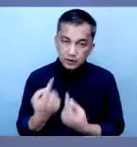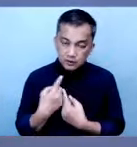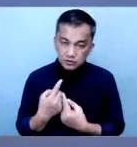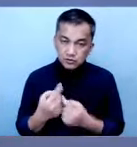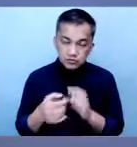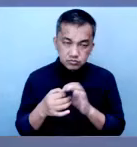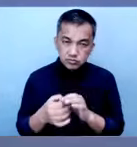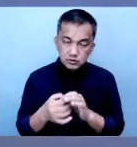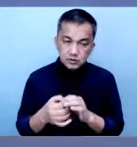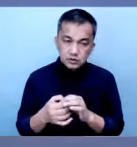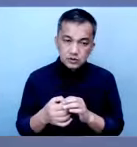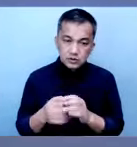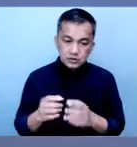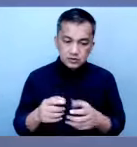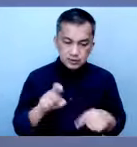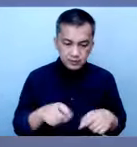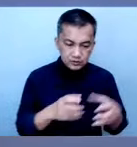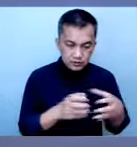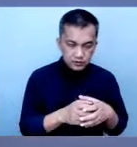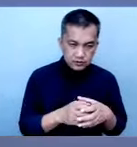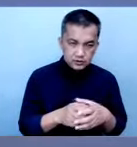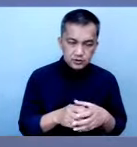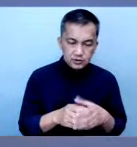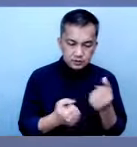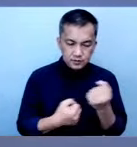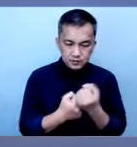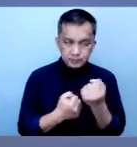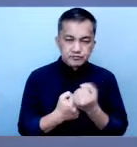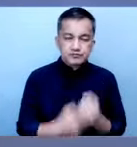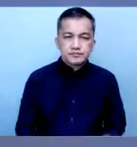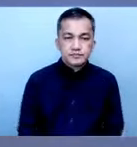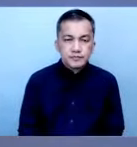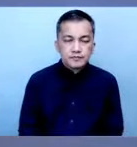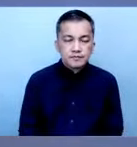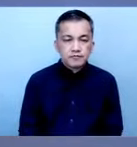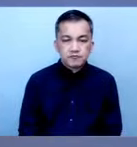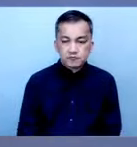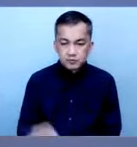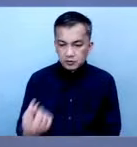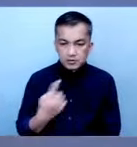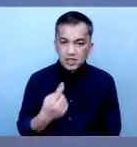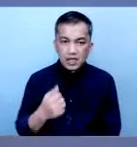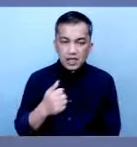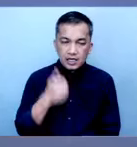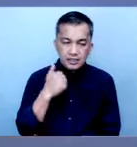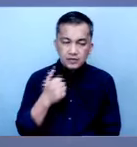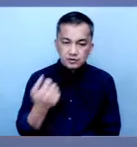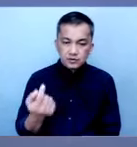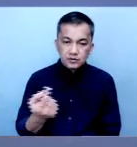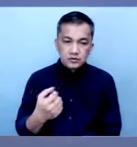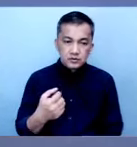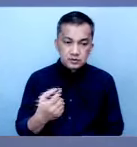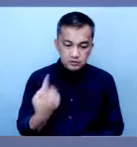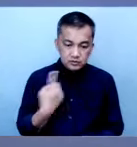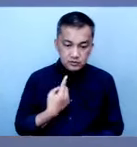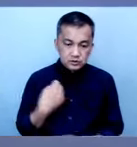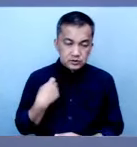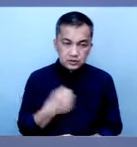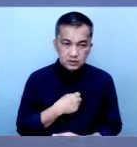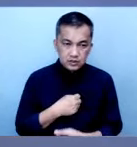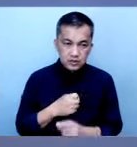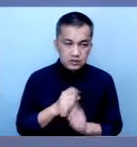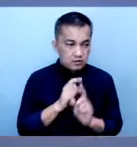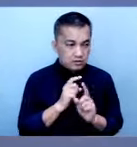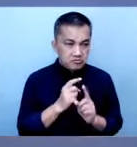member na sesegunda o magse-second na motion sa kanya. Maaring ayaw ng testigo na magpakita sa Senado o ayaw niyang sumagot